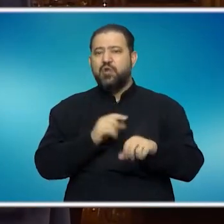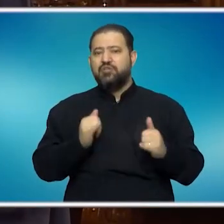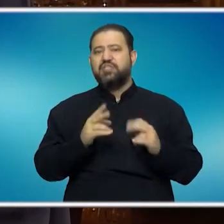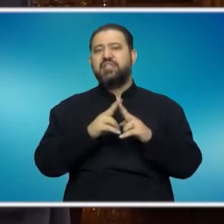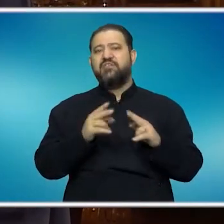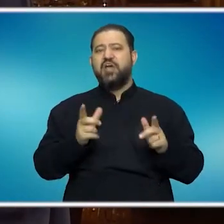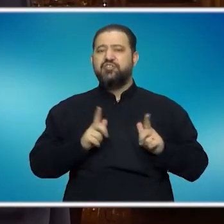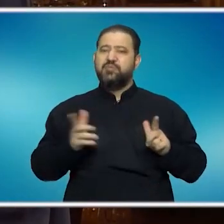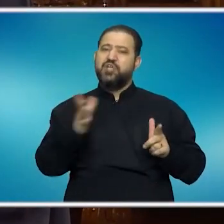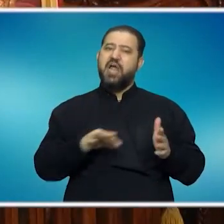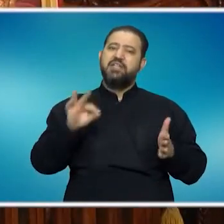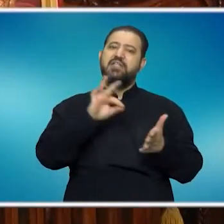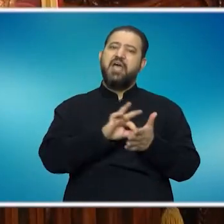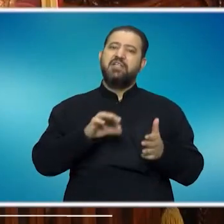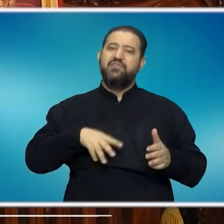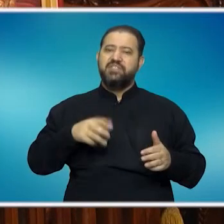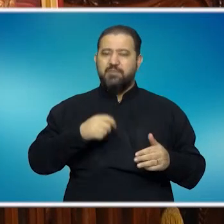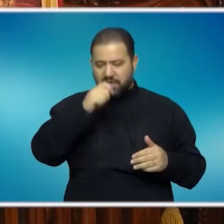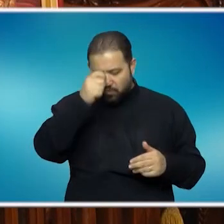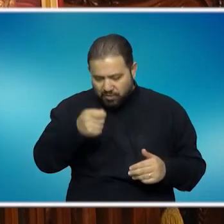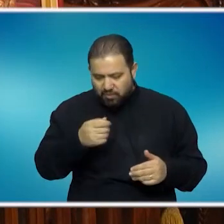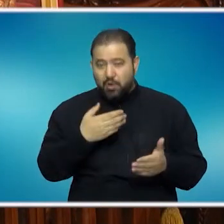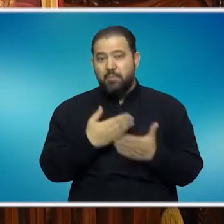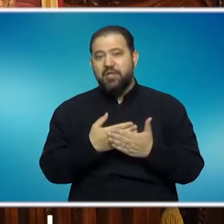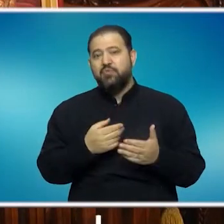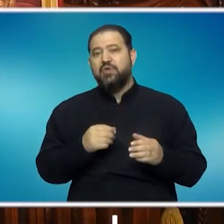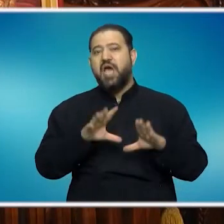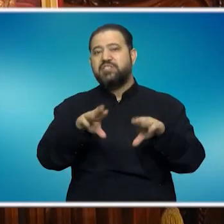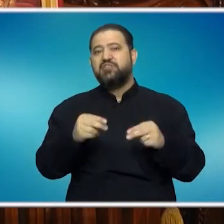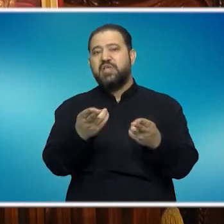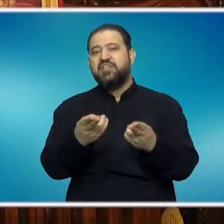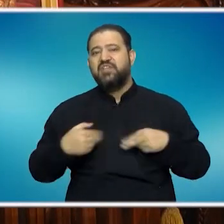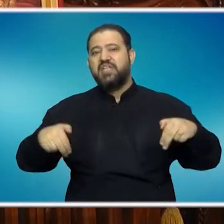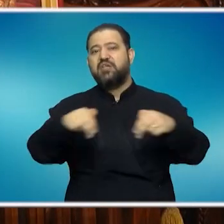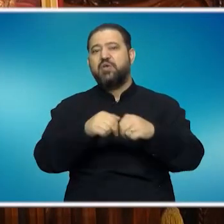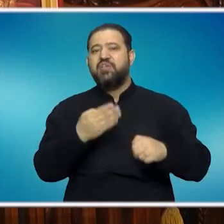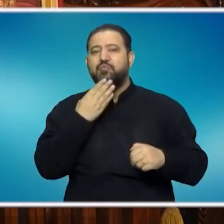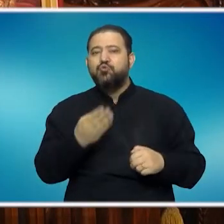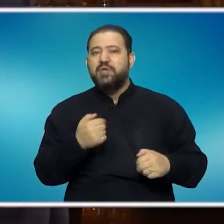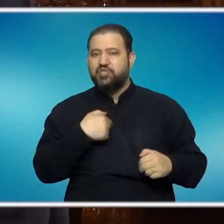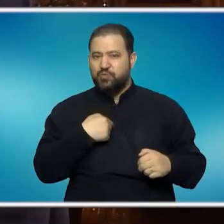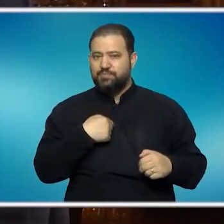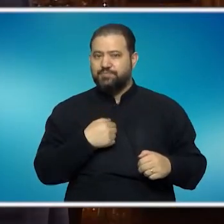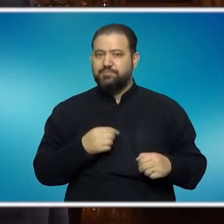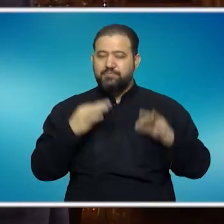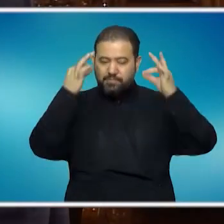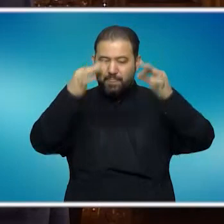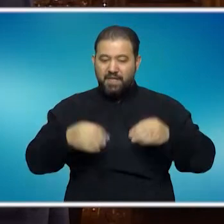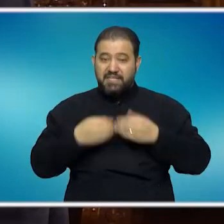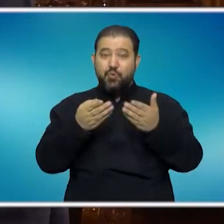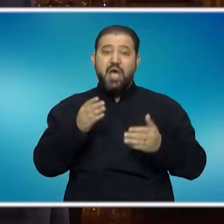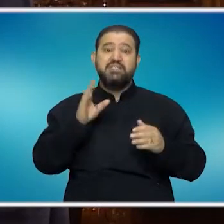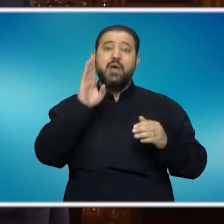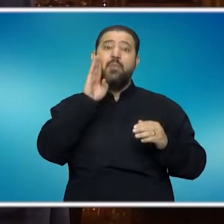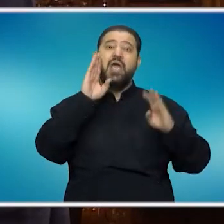acestei emisiuni și vă așteptăm și într-o ediție viitoare și vă suntem recunoscători pentru faptul că ați acceptat invitația noastră. Vă mulțumesc și eu și să ne